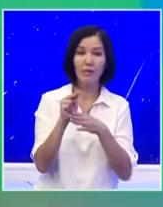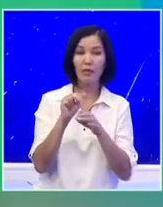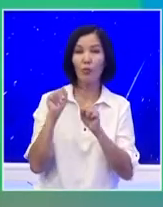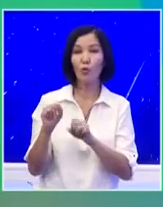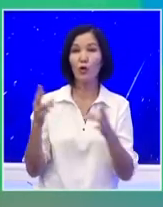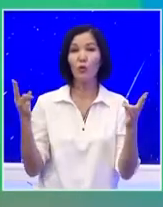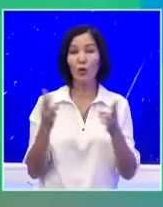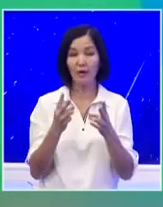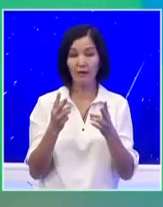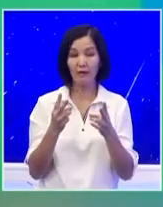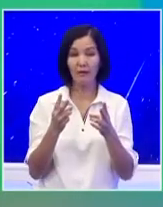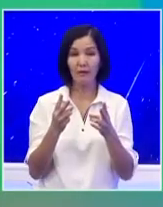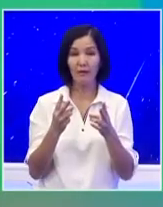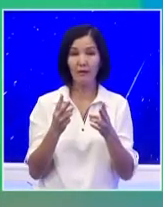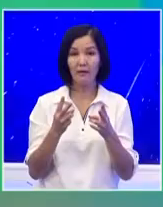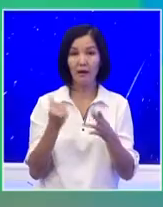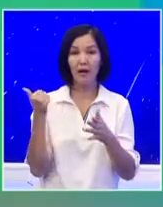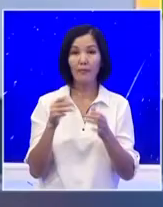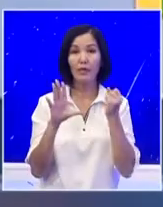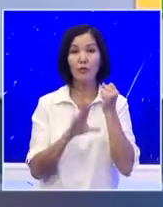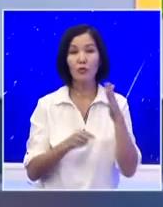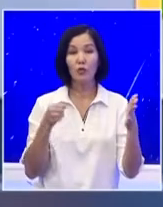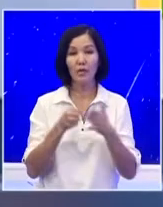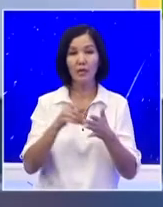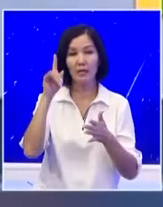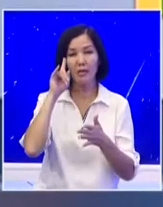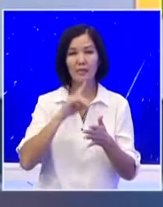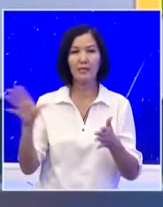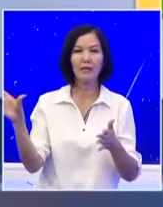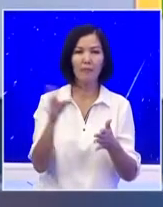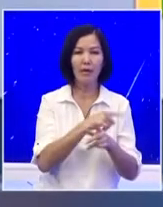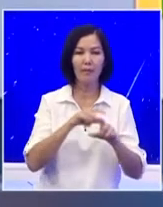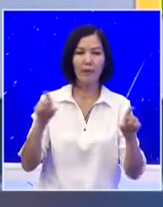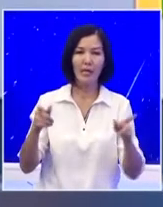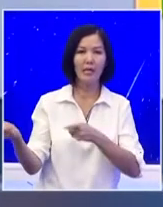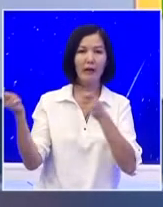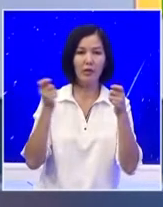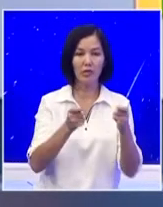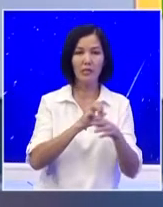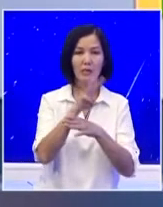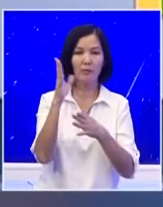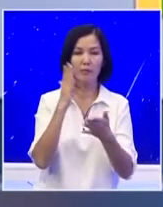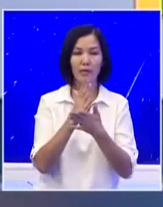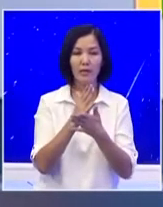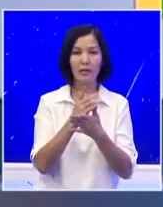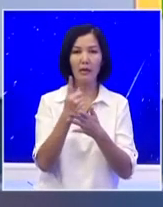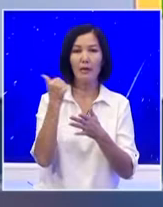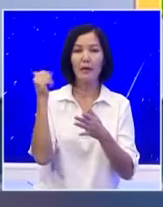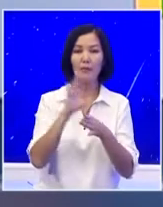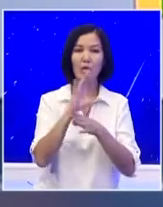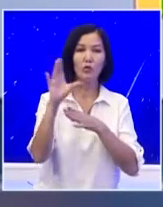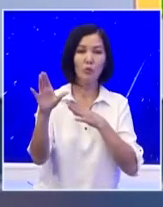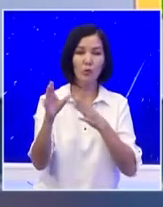сынды препараттарының аптаның соңына дейін еліміздегі барлық поликлиникаларға жеткізіледі. Аймақтарға жөнелту